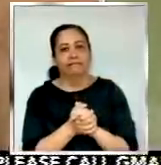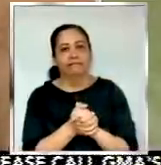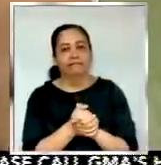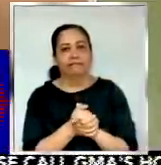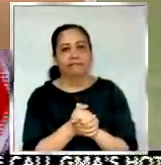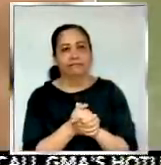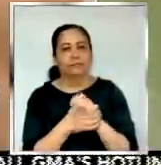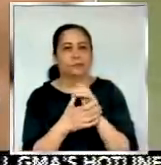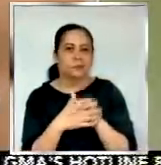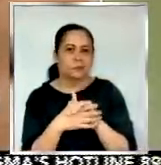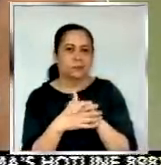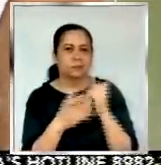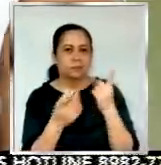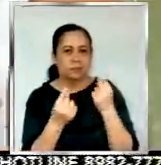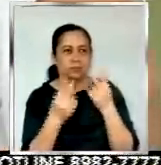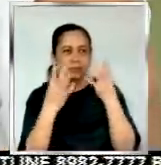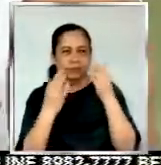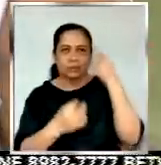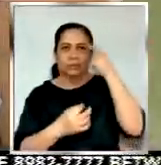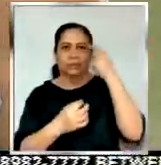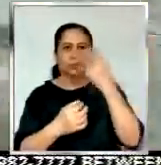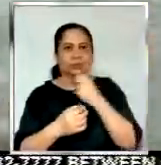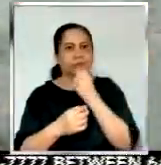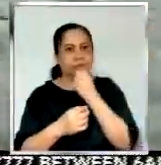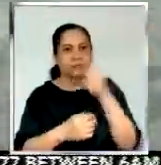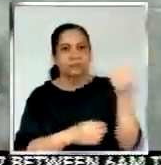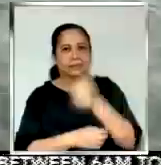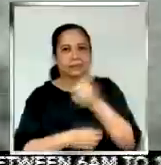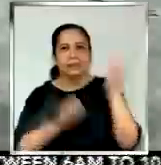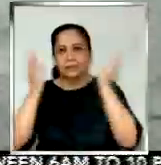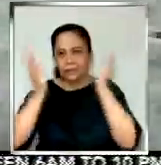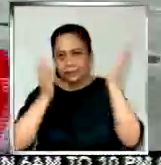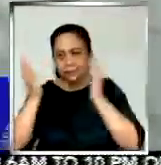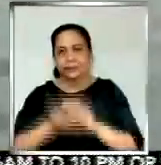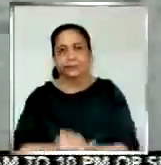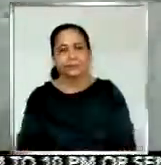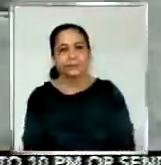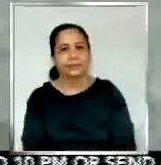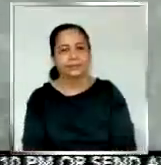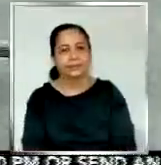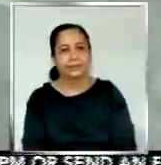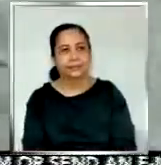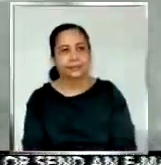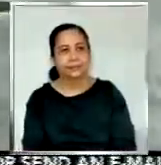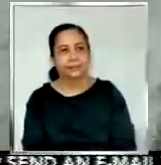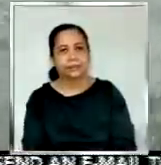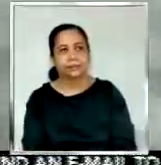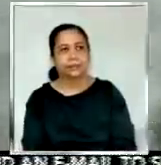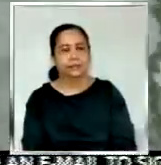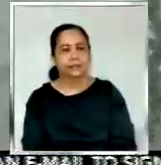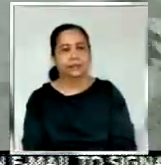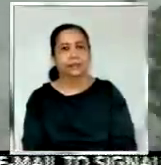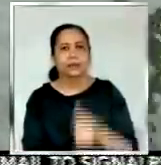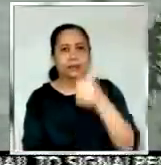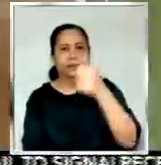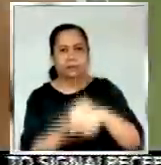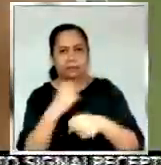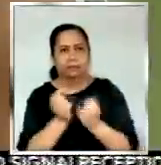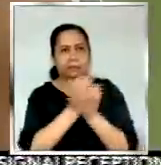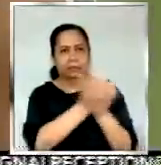binili ko ito para may pan-service-service. Ilang taon na po itong bangka niyo? Meron ng 10 taon.